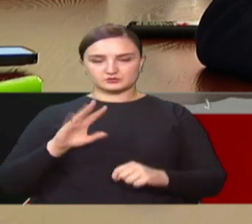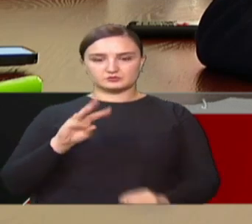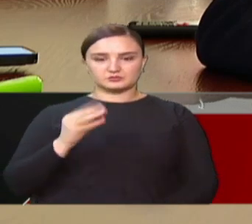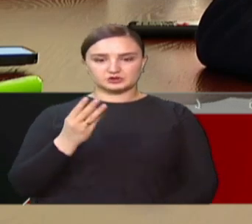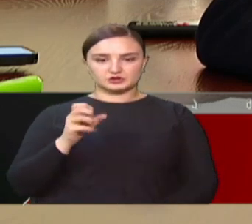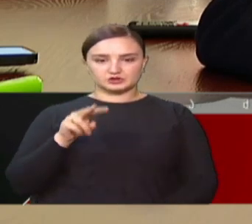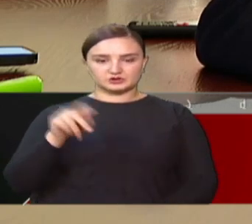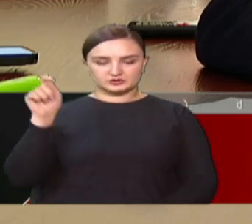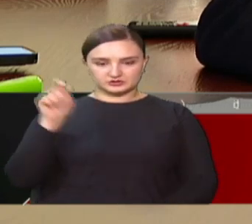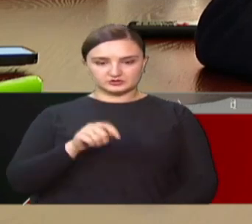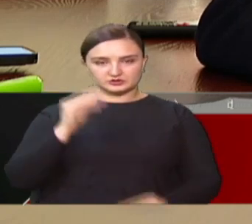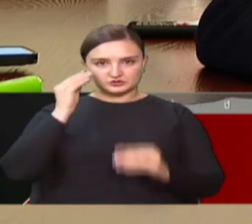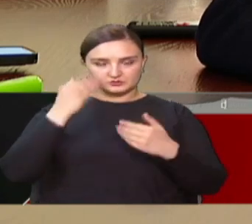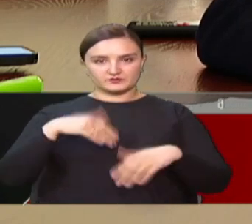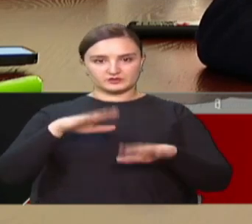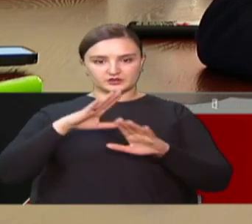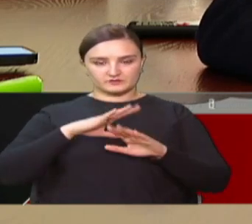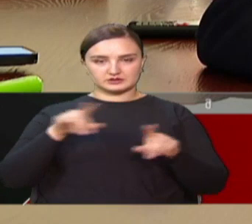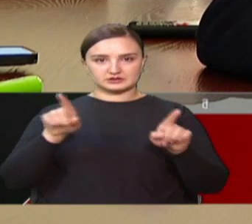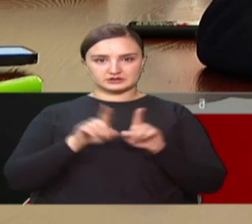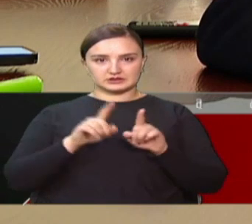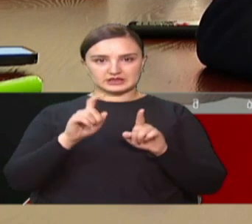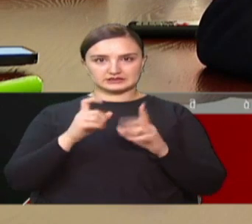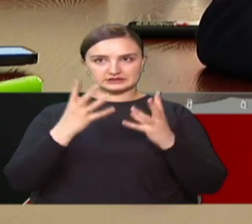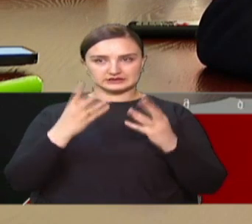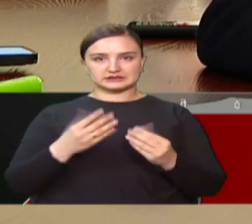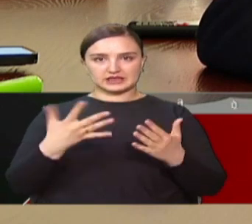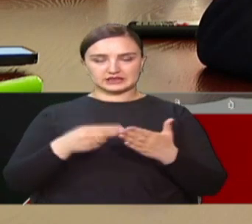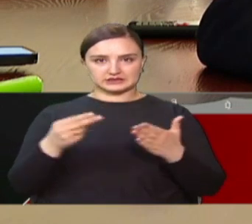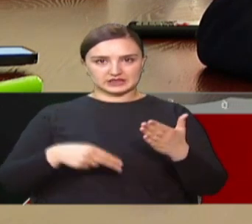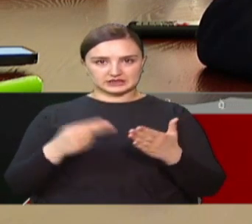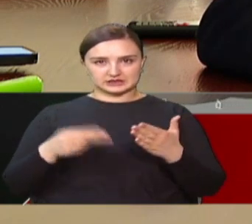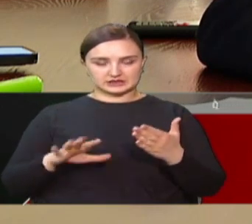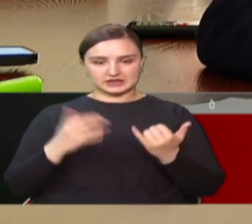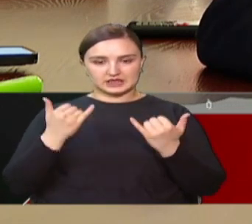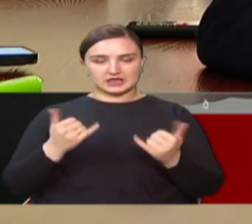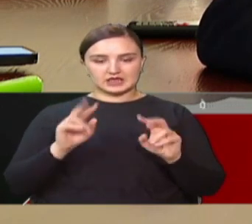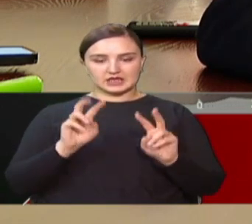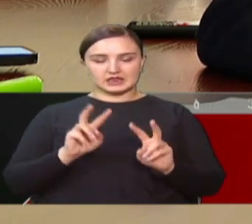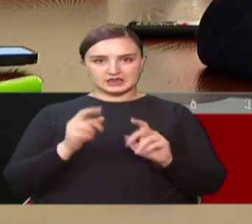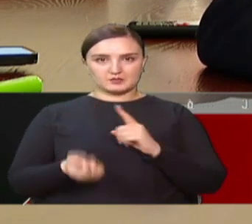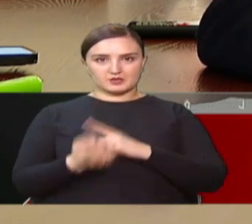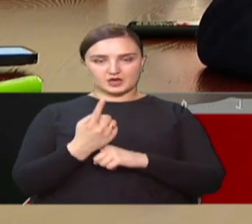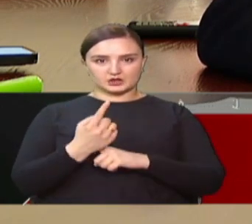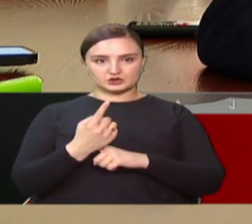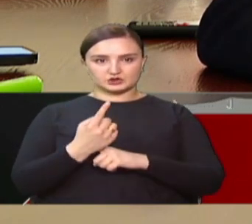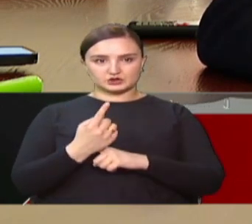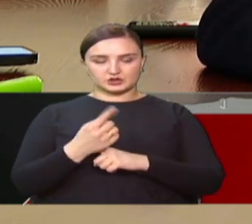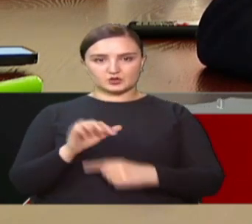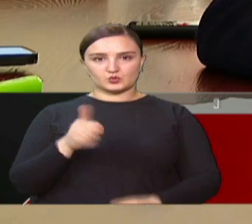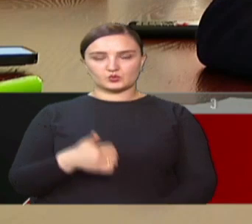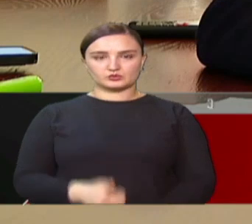ჩამოვიდა, შემოგთავაზა ფორმატი და 100 დღე ხელს არ აწერდნენ. ეხლა რაღაცა თემა გამოხდა და რაღაცა